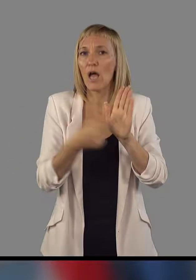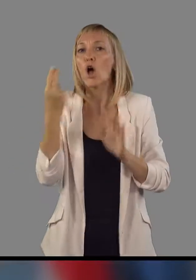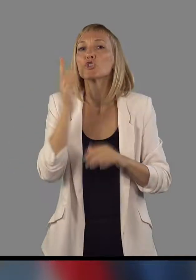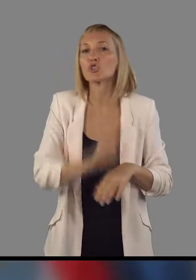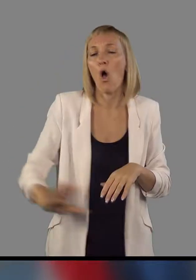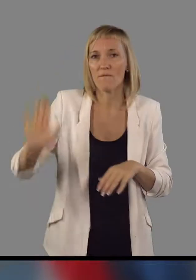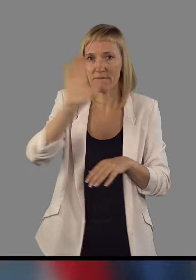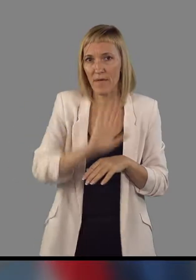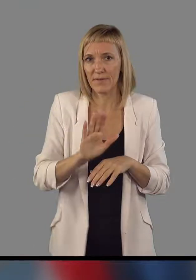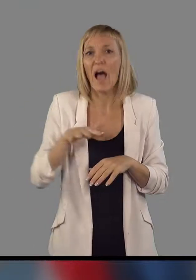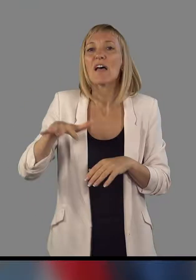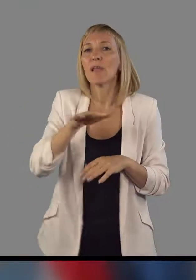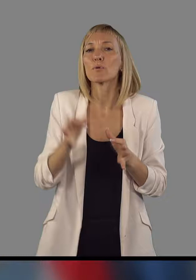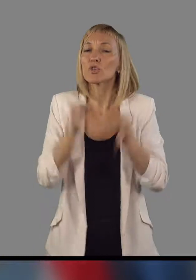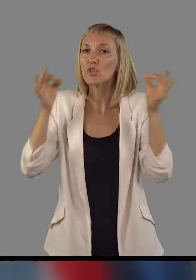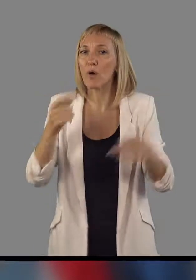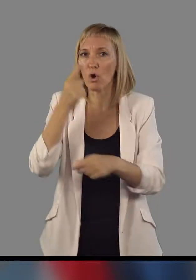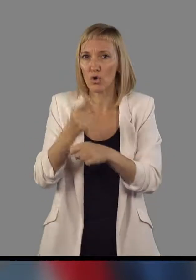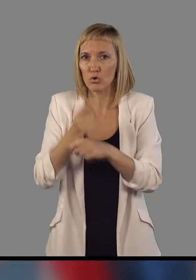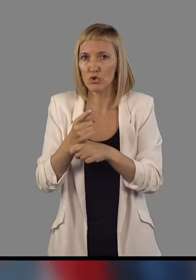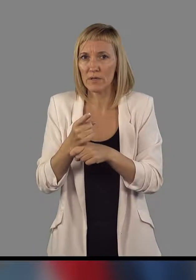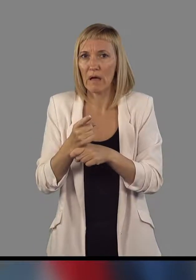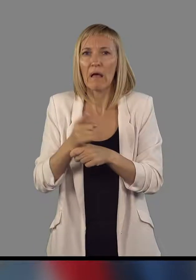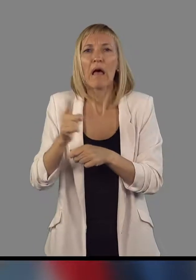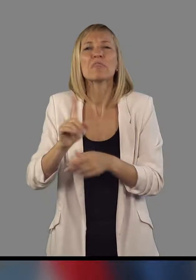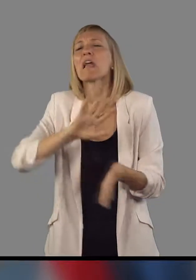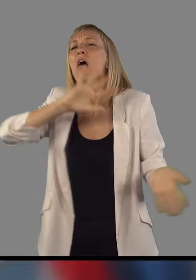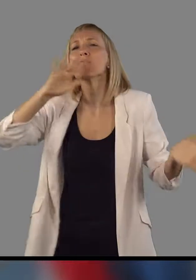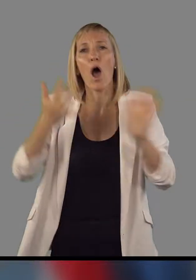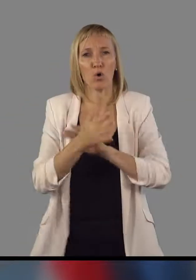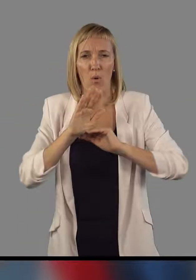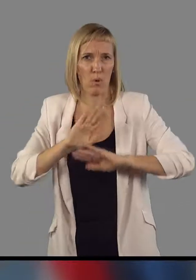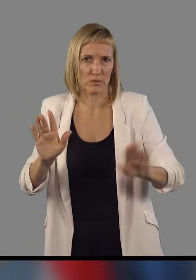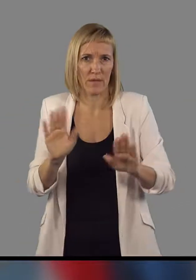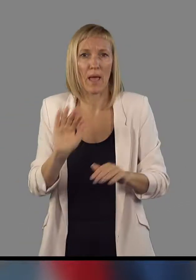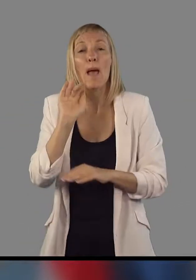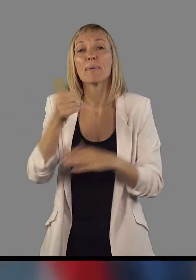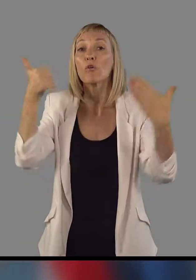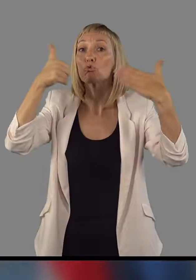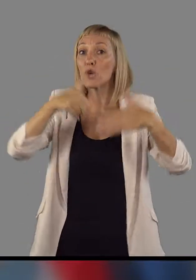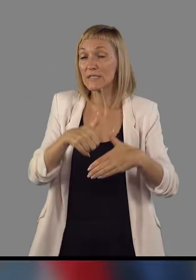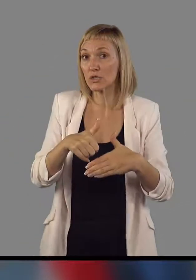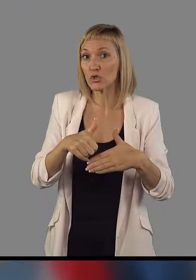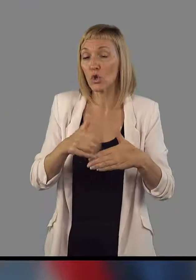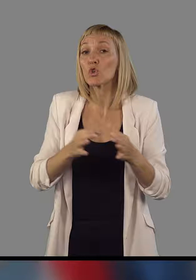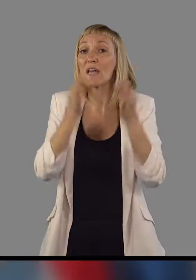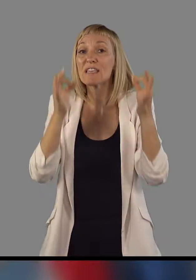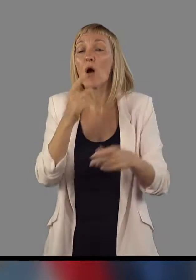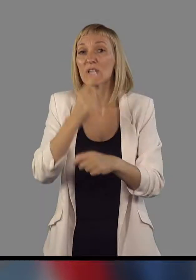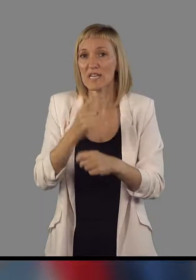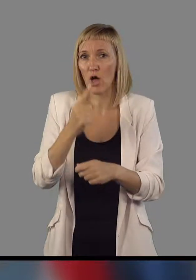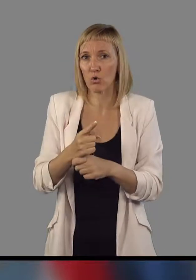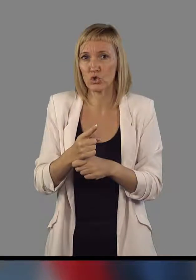v Sloveniji sicer na področju javnega naročanja še zdaleč ni vse narobe. Več kot 6000